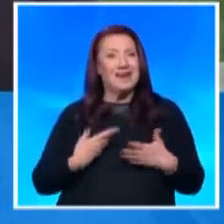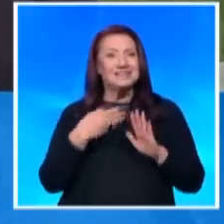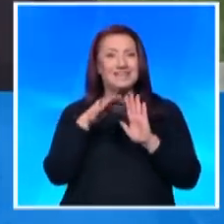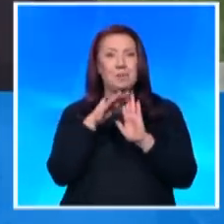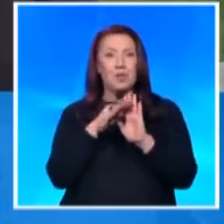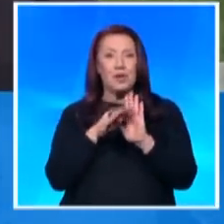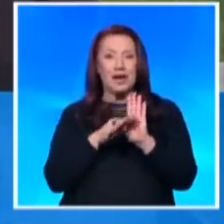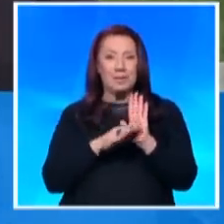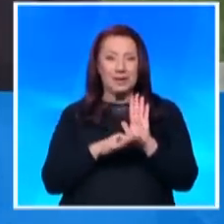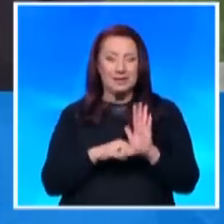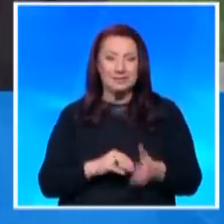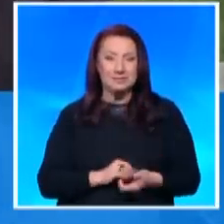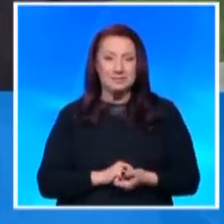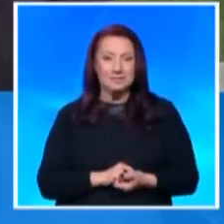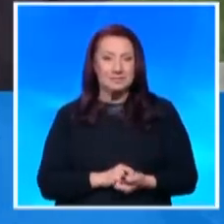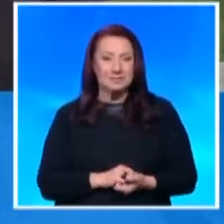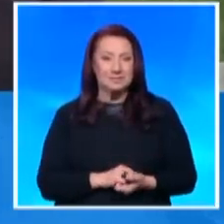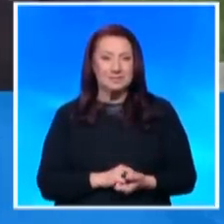Станчев. Добър вечер!